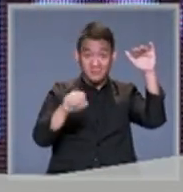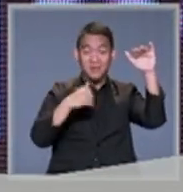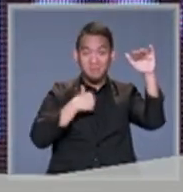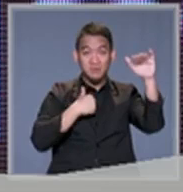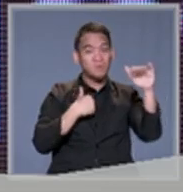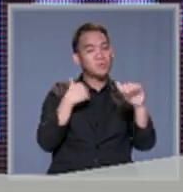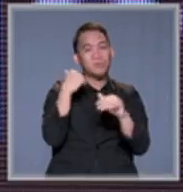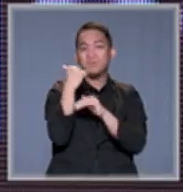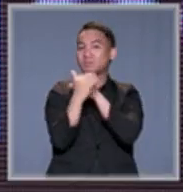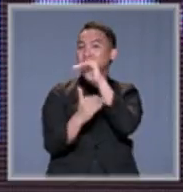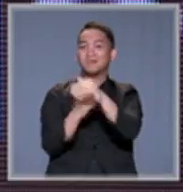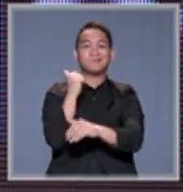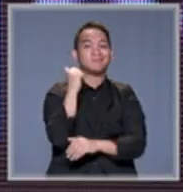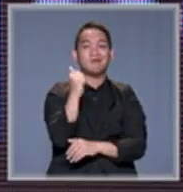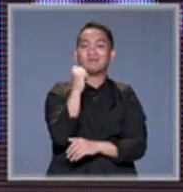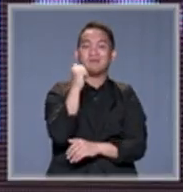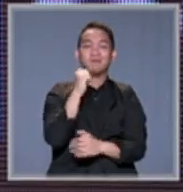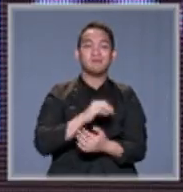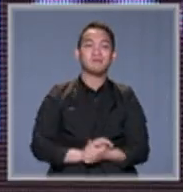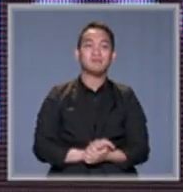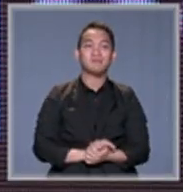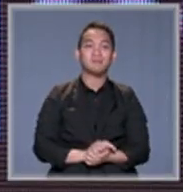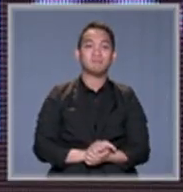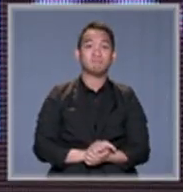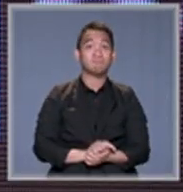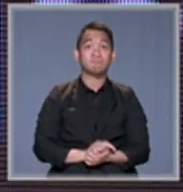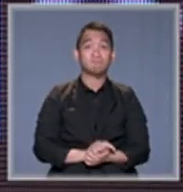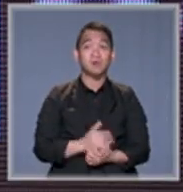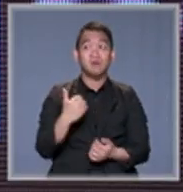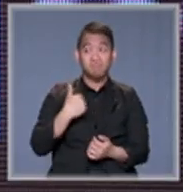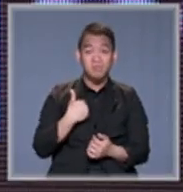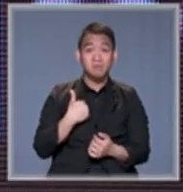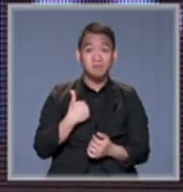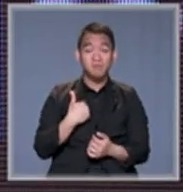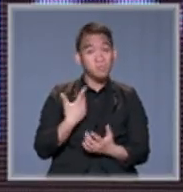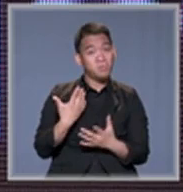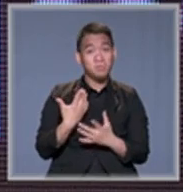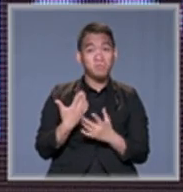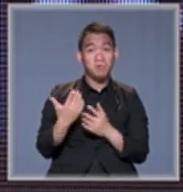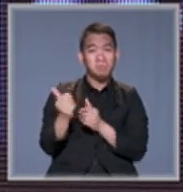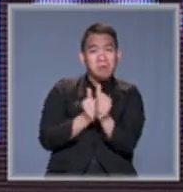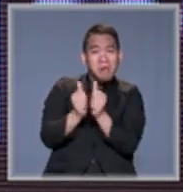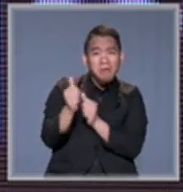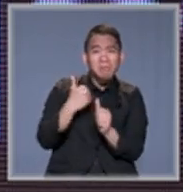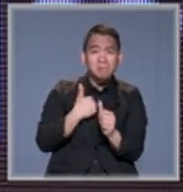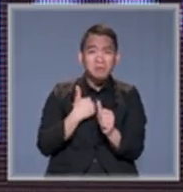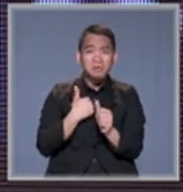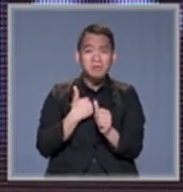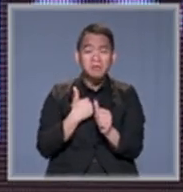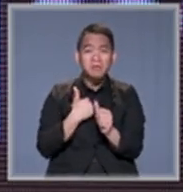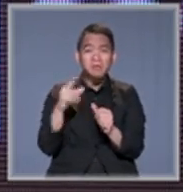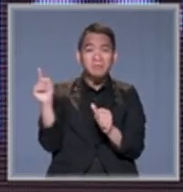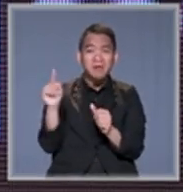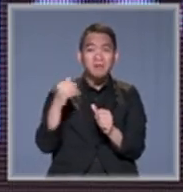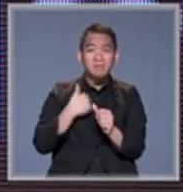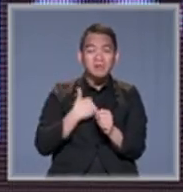ไปได้เพราะไม่มีคู่แข่งท่านจะไม่มีคู่แข่งเพราะทุกคนก็จะมีแต่ความช